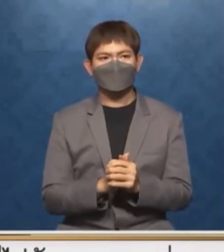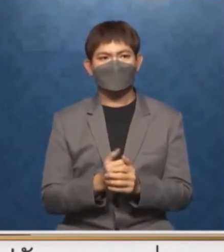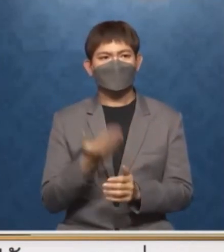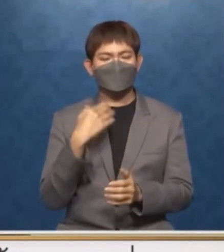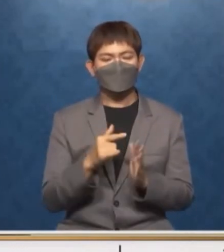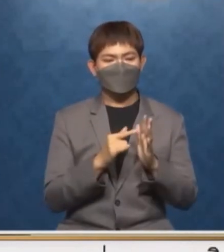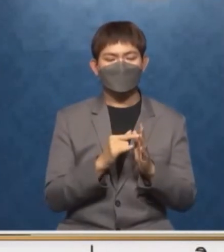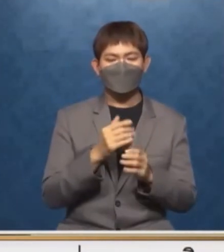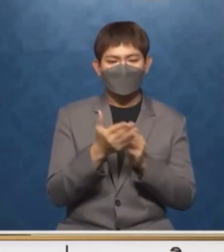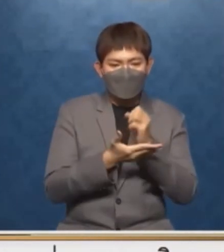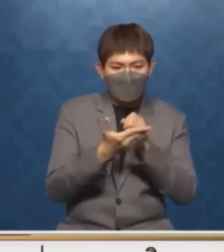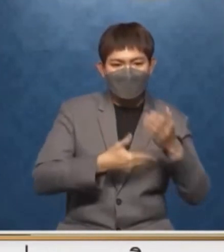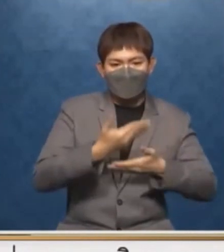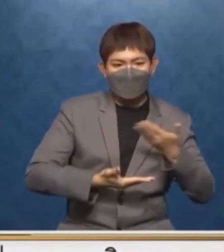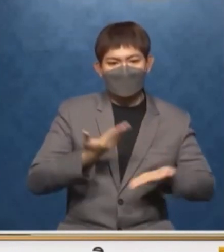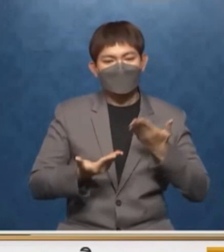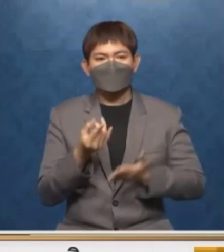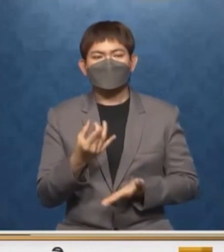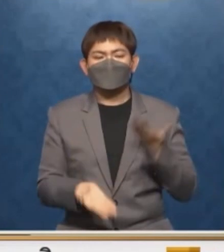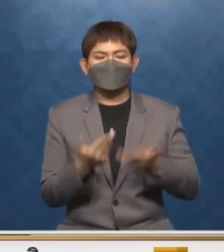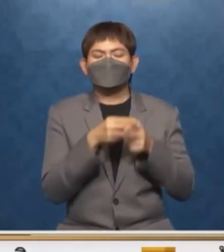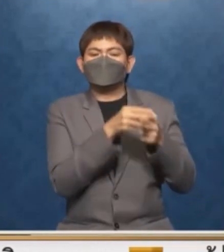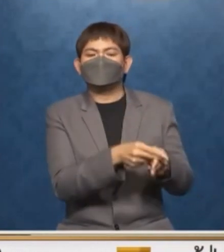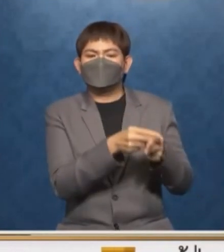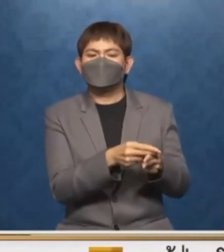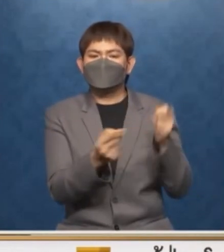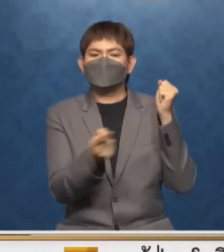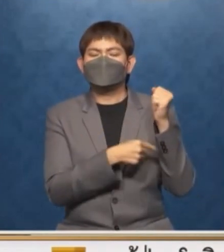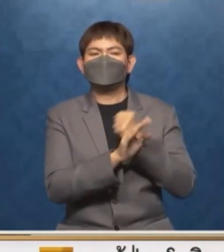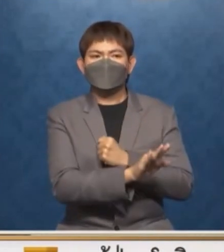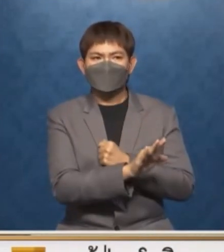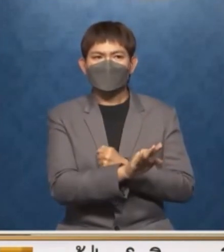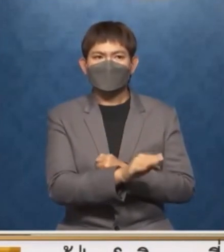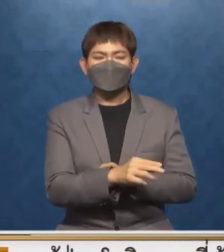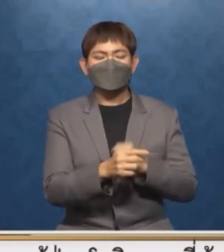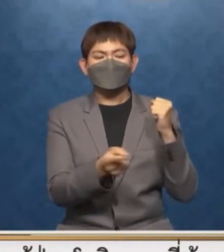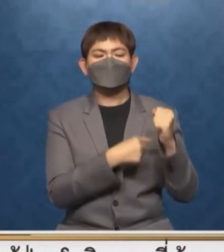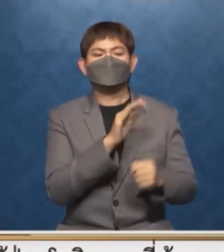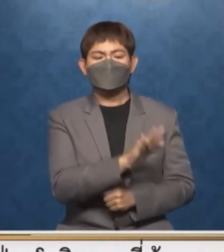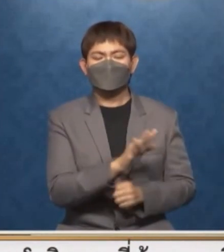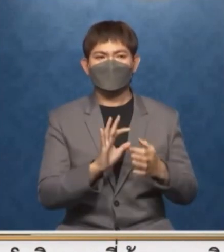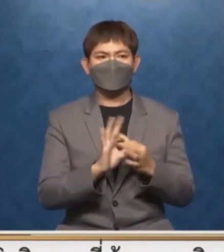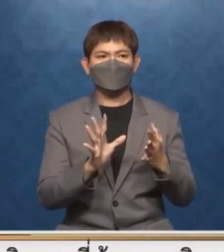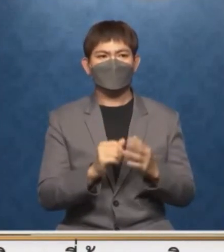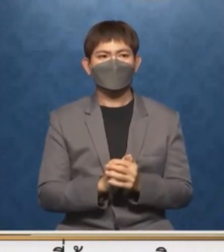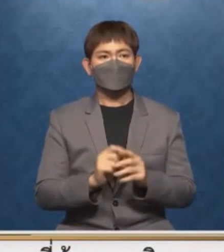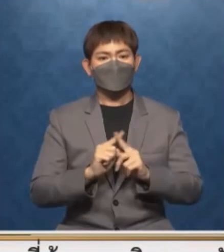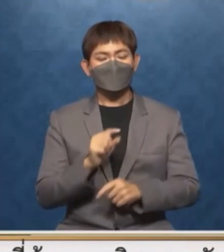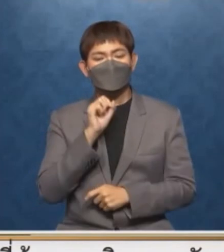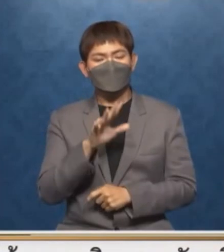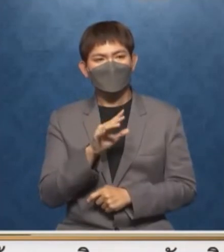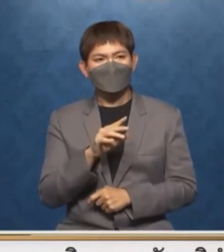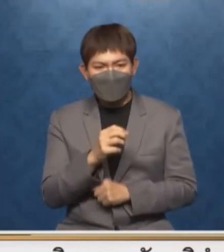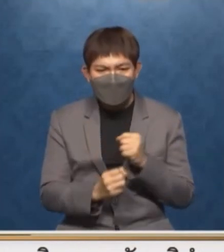รือเขาจะเป็นผู้เสพเป็นผู้ติดก็เป็นเรื่องของเขาเป็นเรื่องของบทลงโทษที่เขาได้รับโทษทันไปแล้วแต่ท่านยังไปติดโทษแบนก็